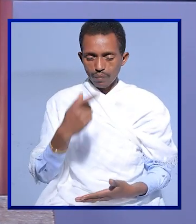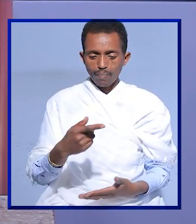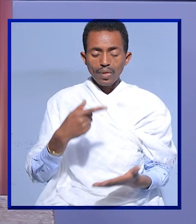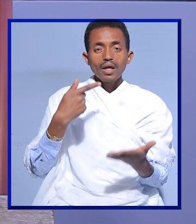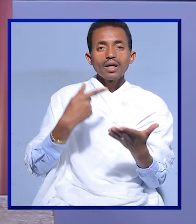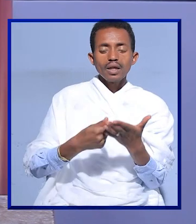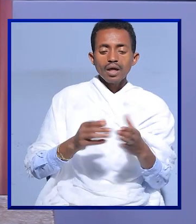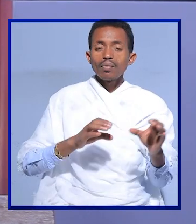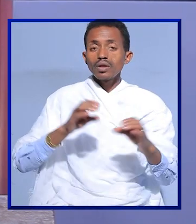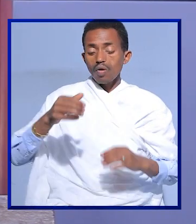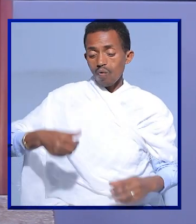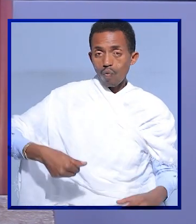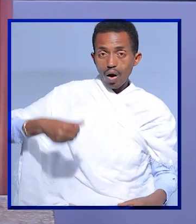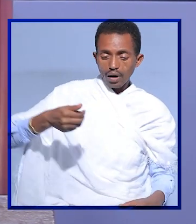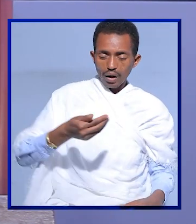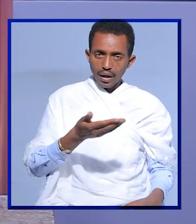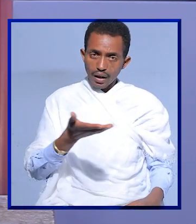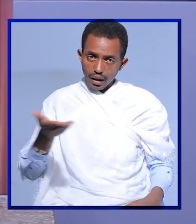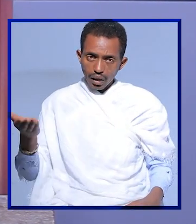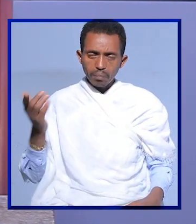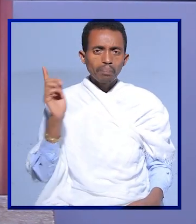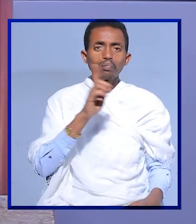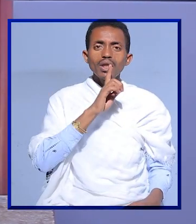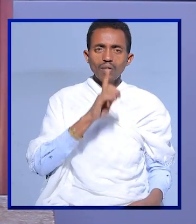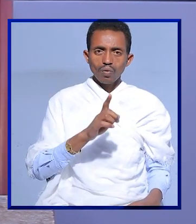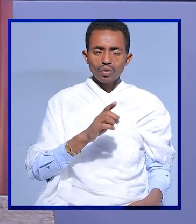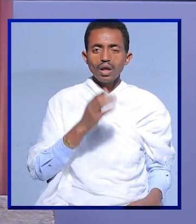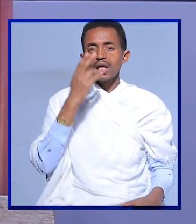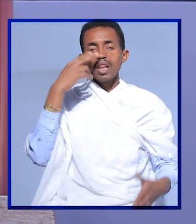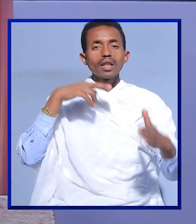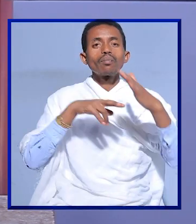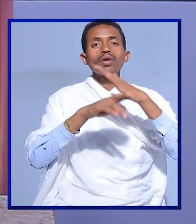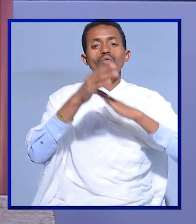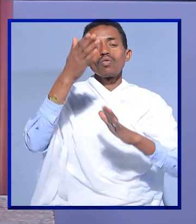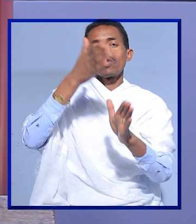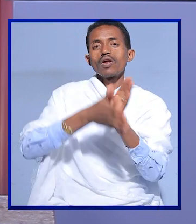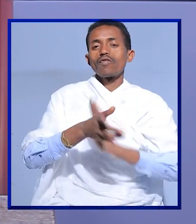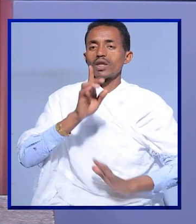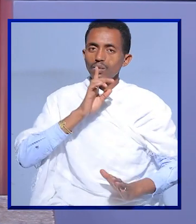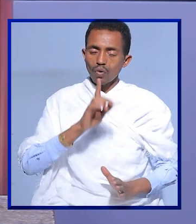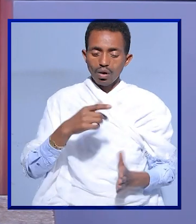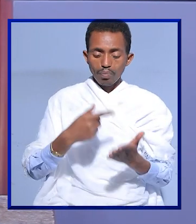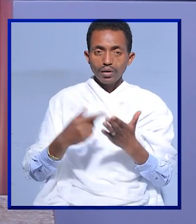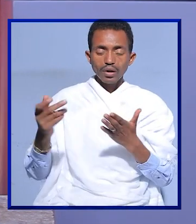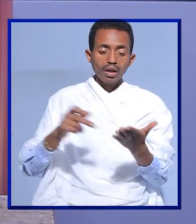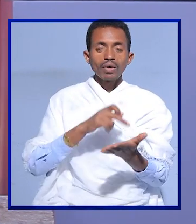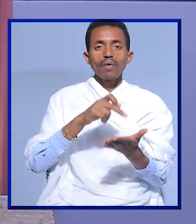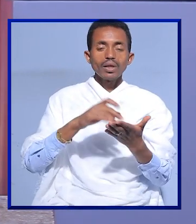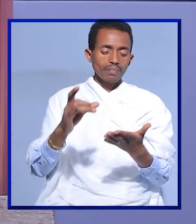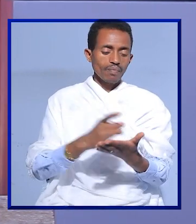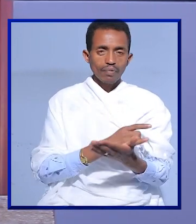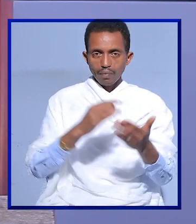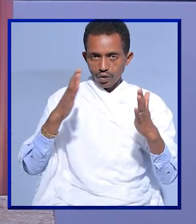ይህንን ያደረጉበት ዋና ምክንያት ምንድን ነው ስንል ትንቢቱ ይፈጸም ዘንድ ነው። በዚሁ በዳዊት